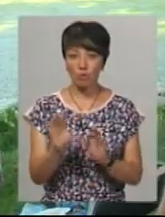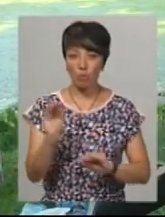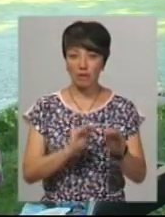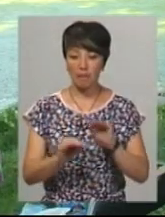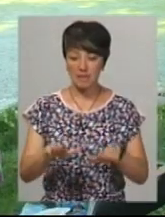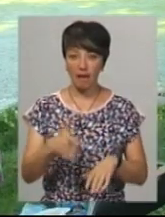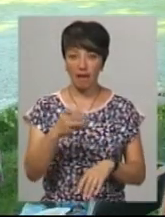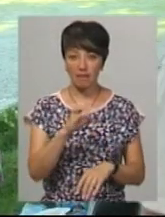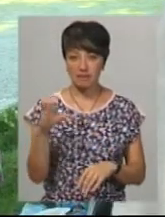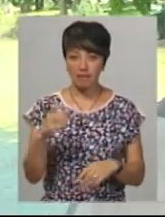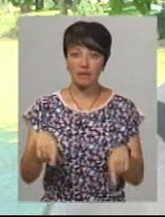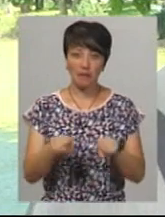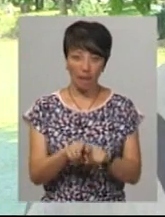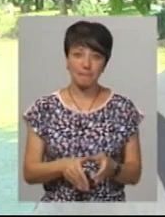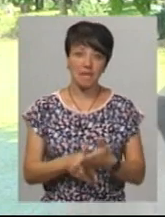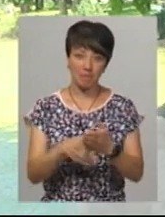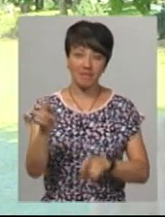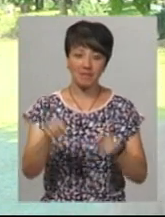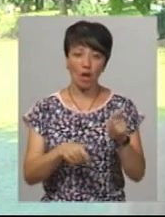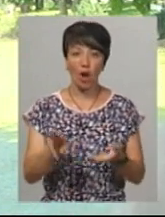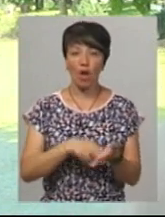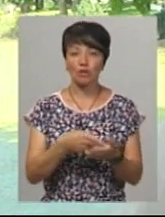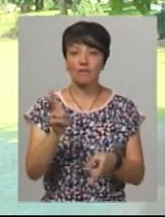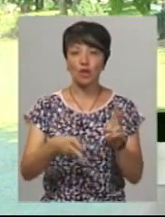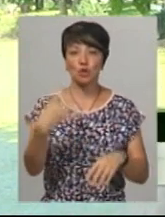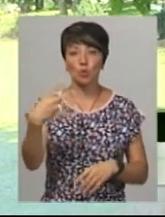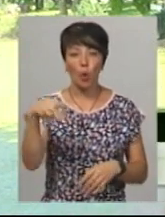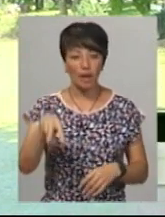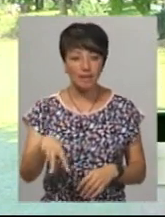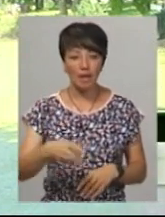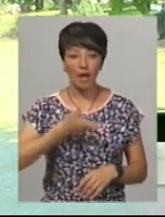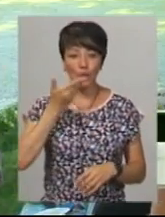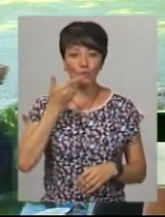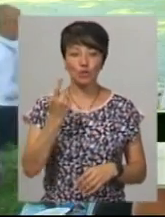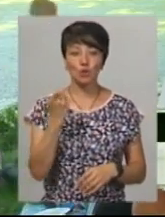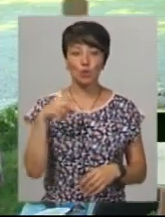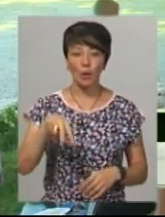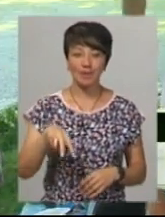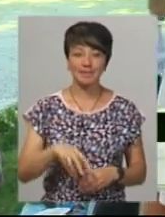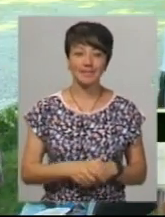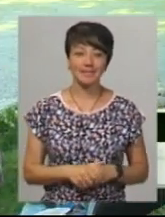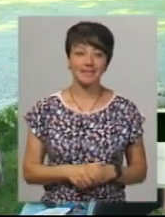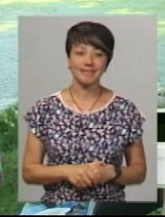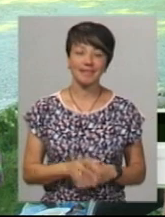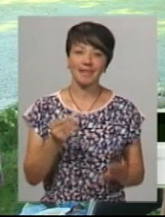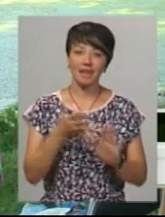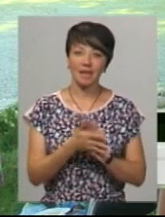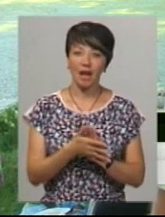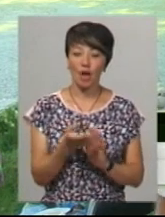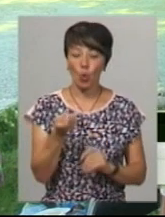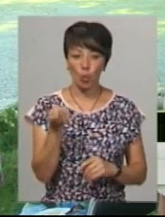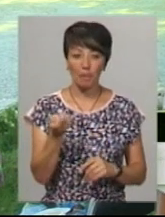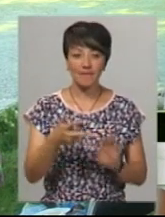такий спосіб підтримує фестиваль. Каші наварили ми 40 літрів, юшки наварили 100 літрів. Пішло крупи 8